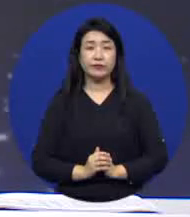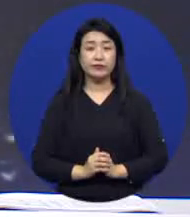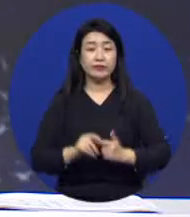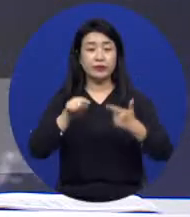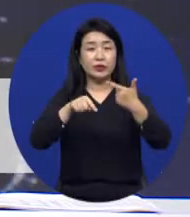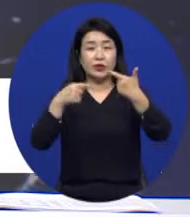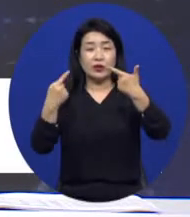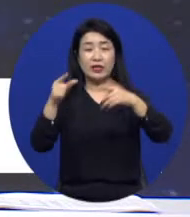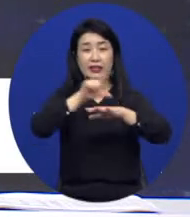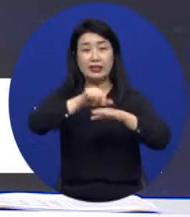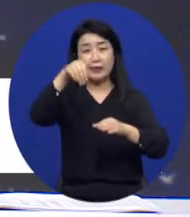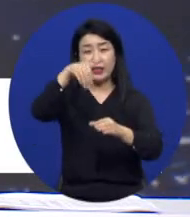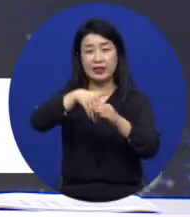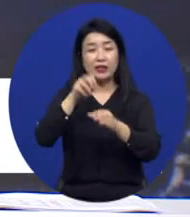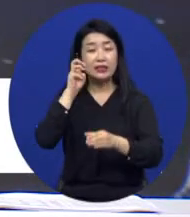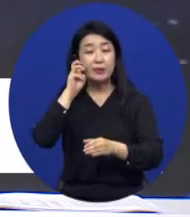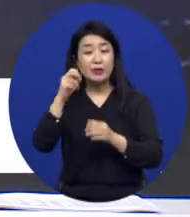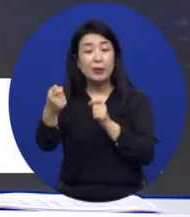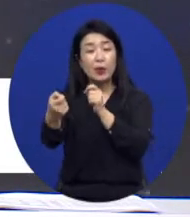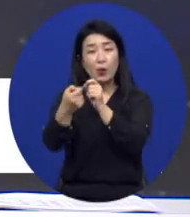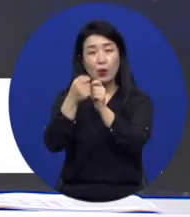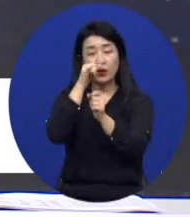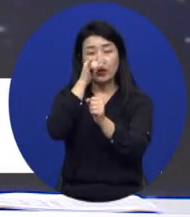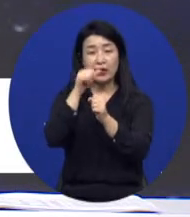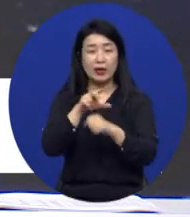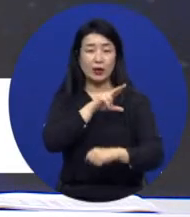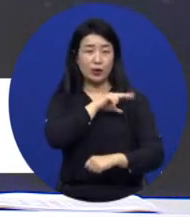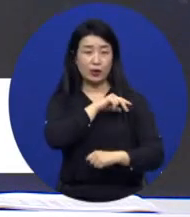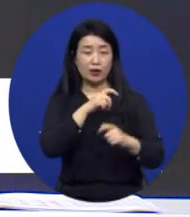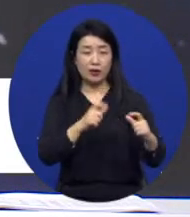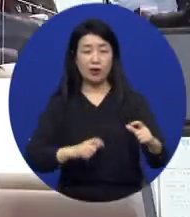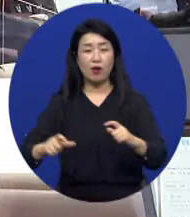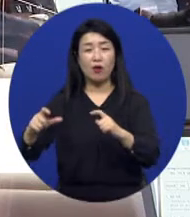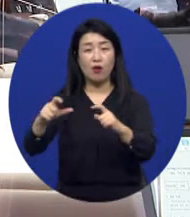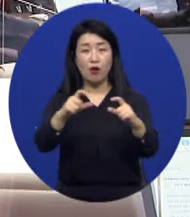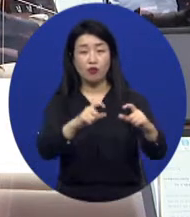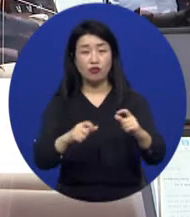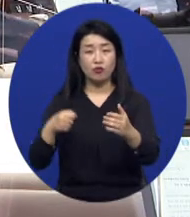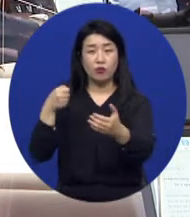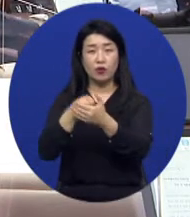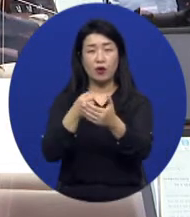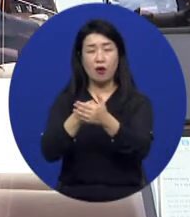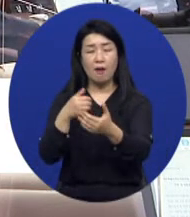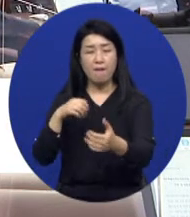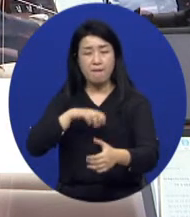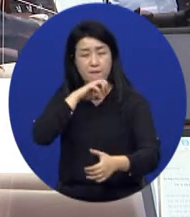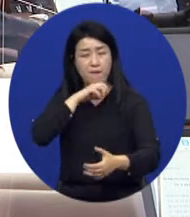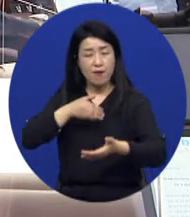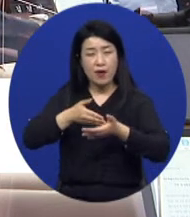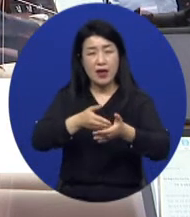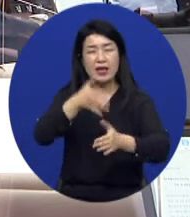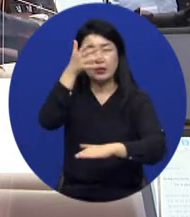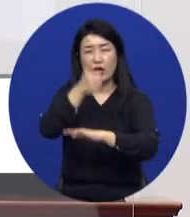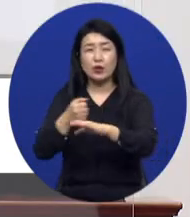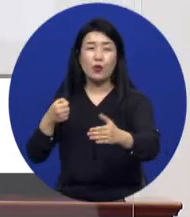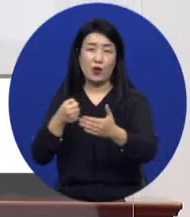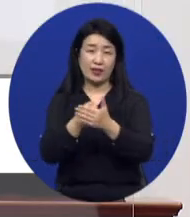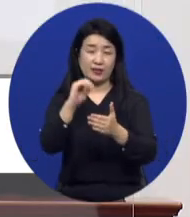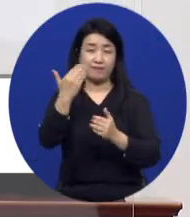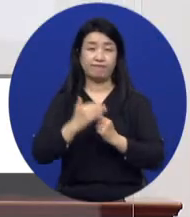6.1 지방선거를 30여 일 앞두고 제주도의원 선거구가 통합대상 지역구 의원들의 반발 속에 최종